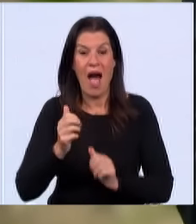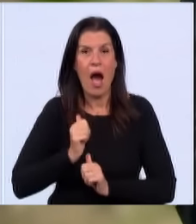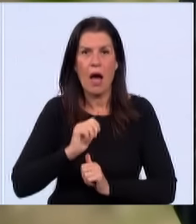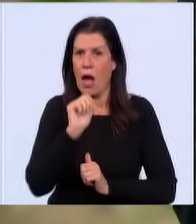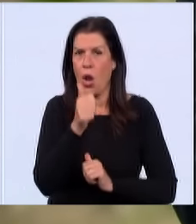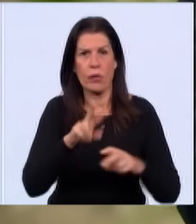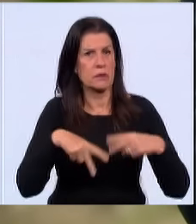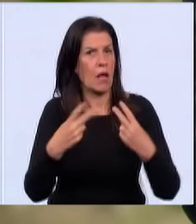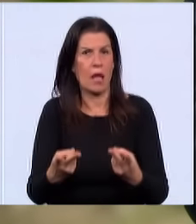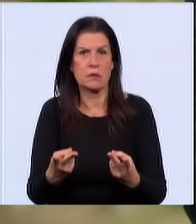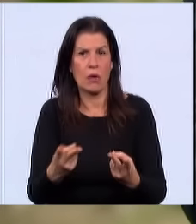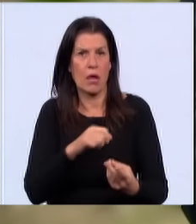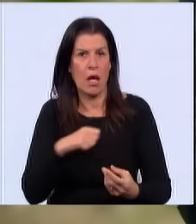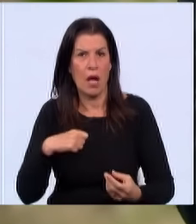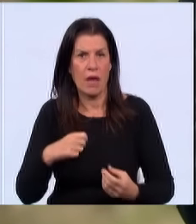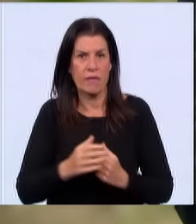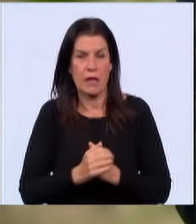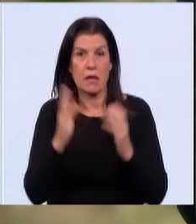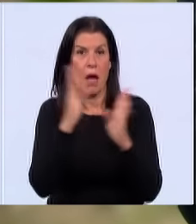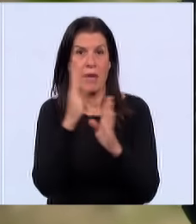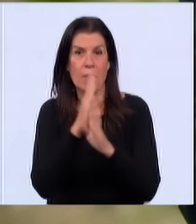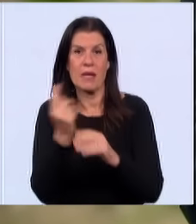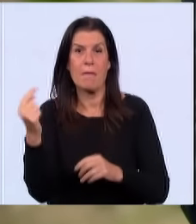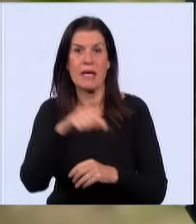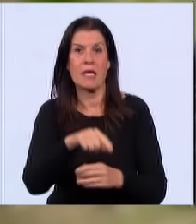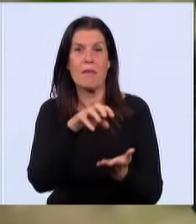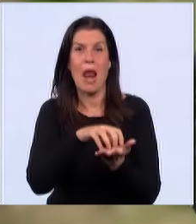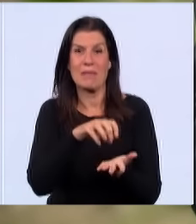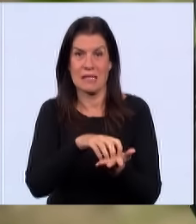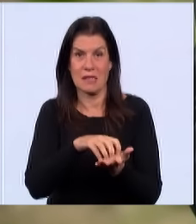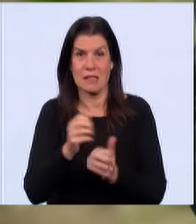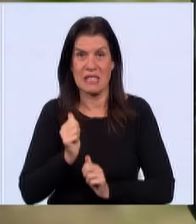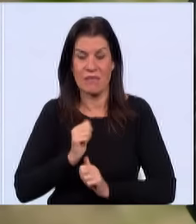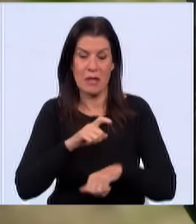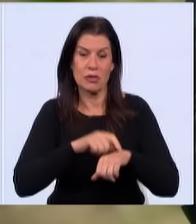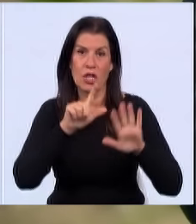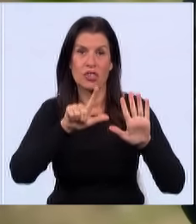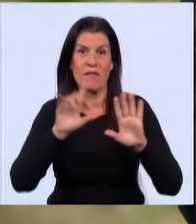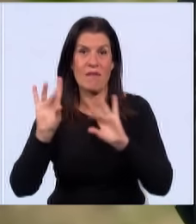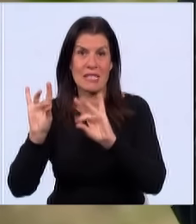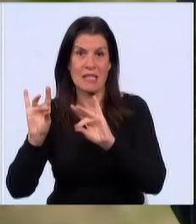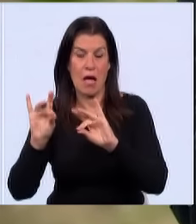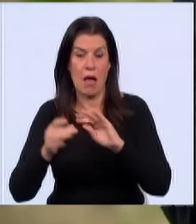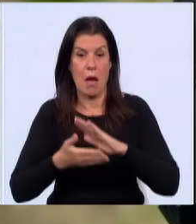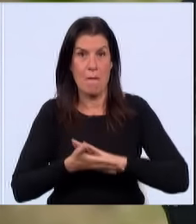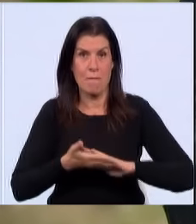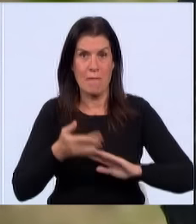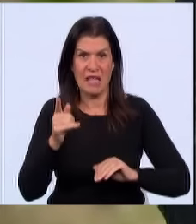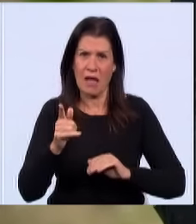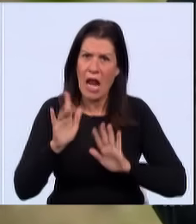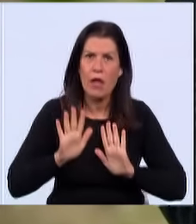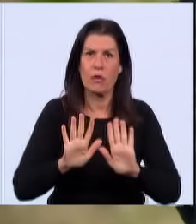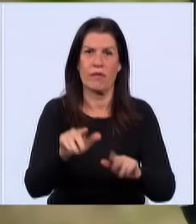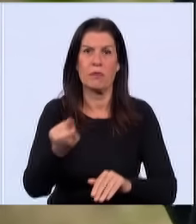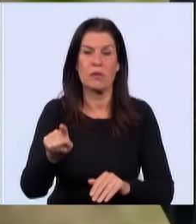המחבלים מגיעים לבסיס ככל הנראה בסביבות השעה 7:10. הם נעדפים בתחילה בזכות גבורה עילאית של קצין